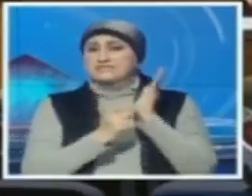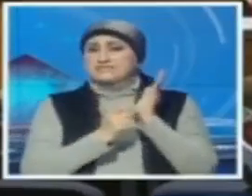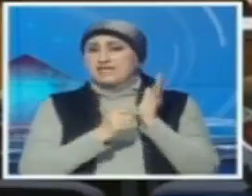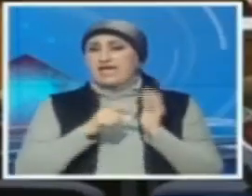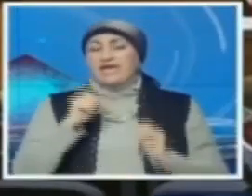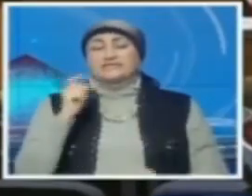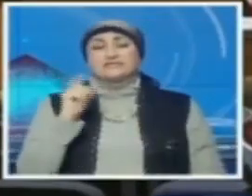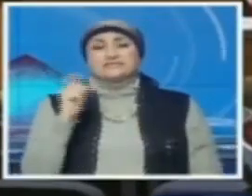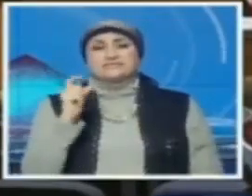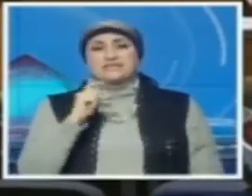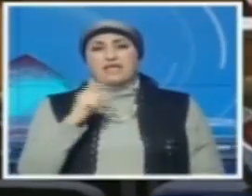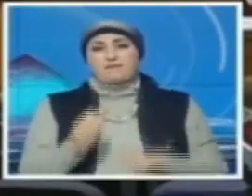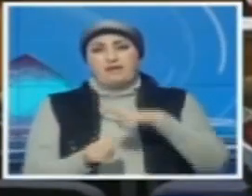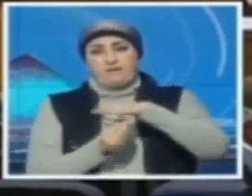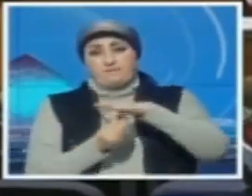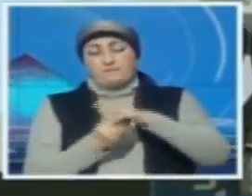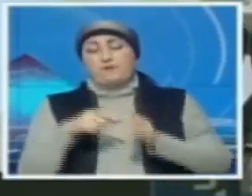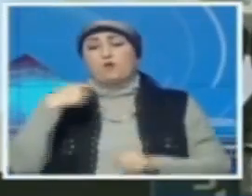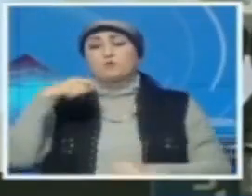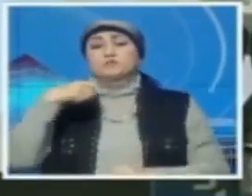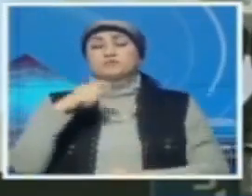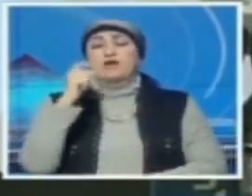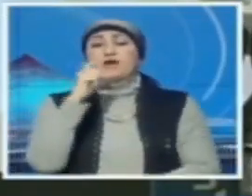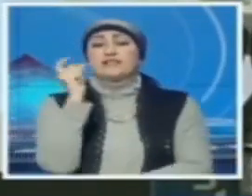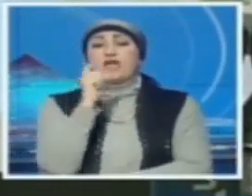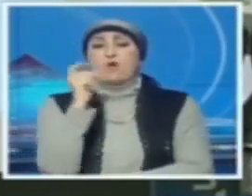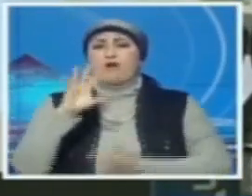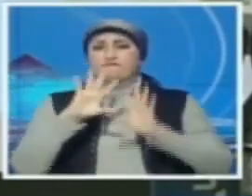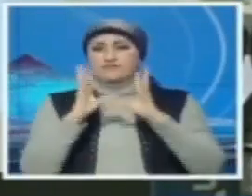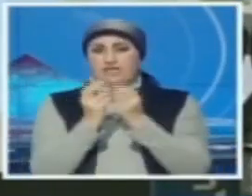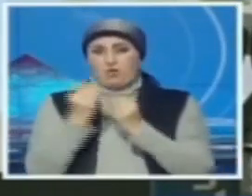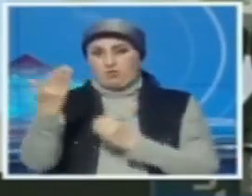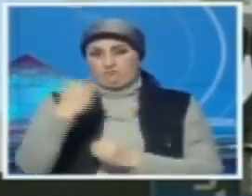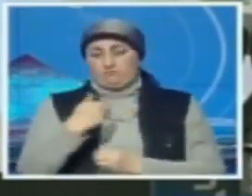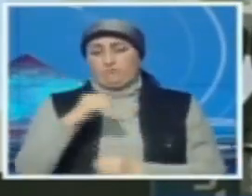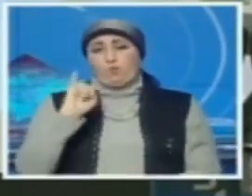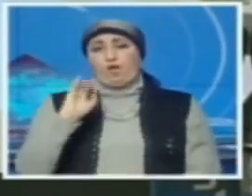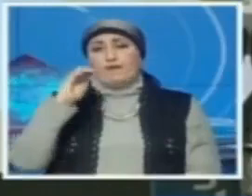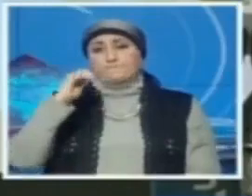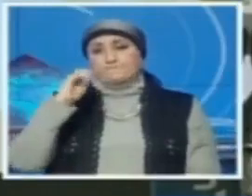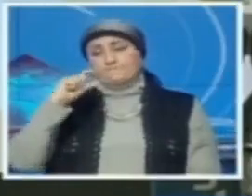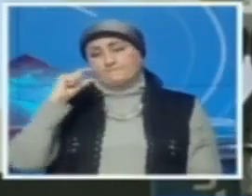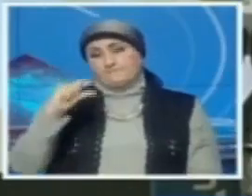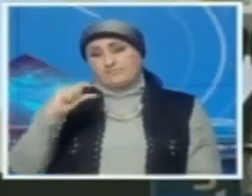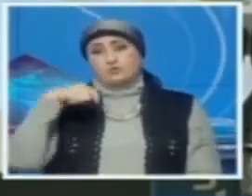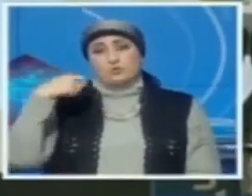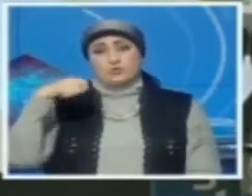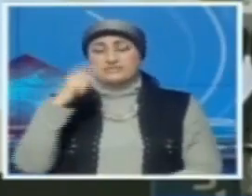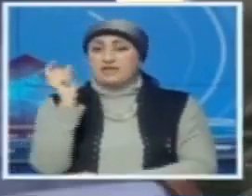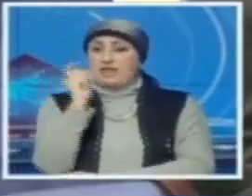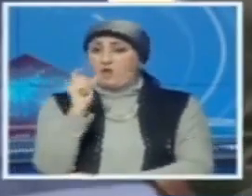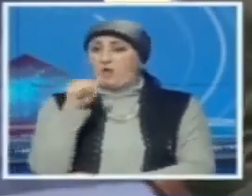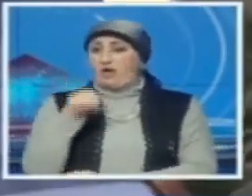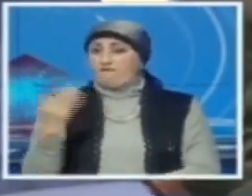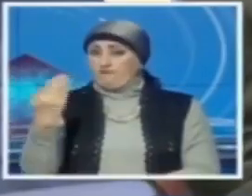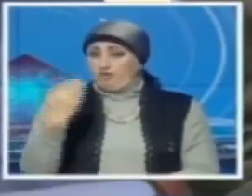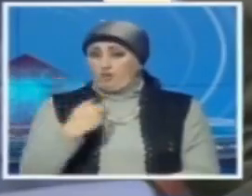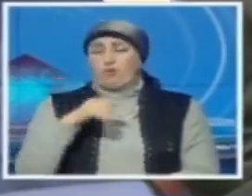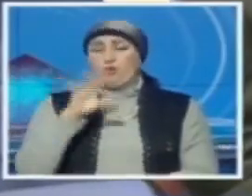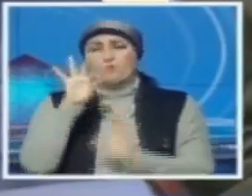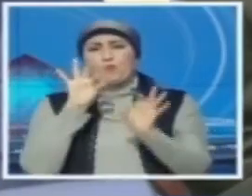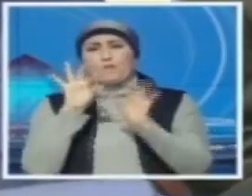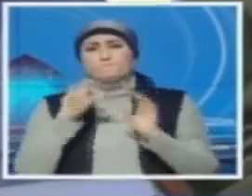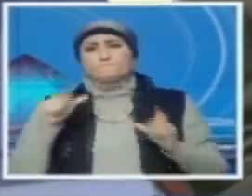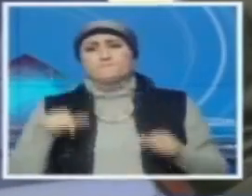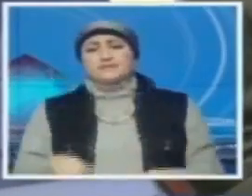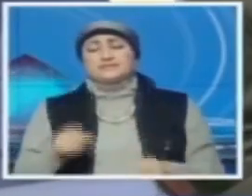بمقر أكاديمية وزارة الأوقاف الدولية بحضور الدكتور محمد مختار جمعة وزير الأوقاف وممثلين